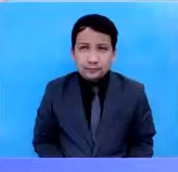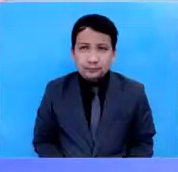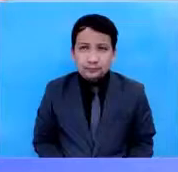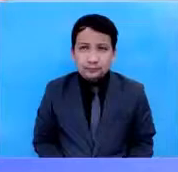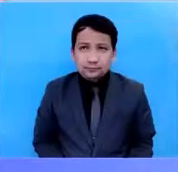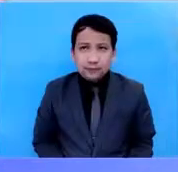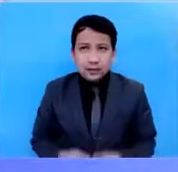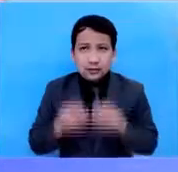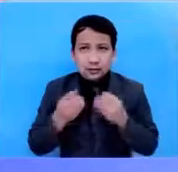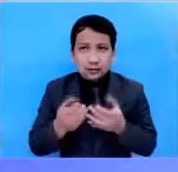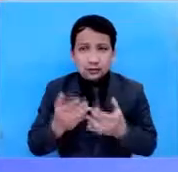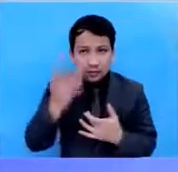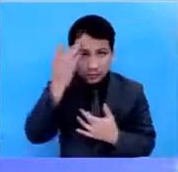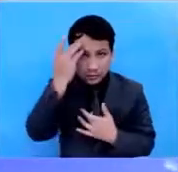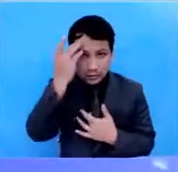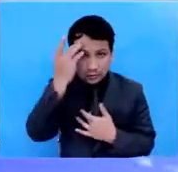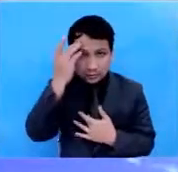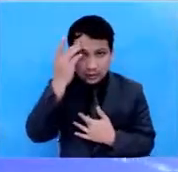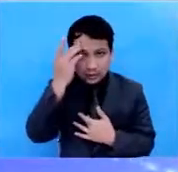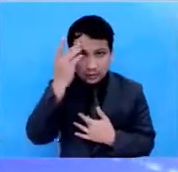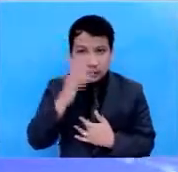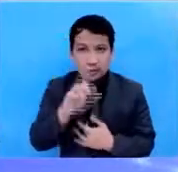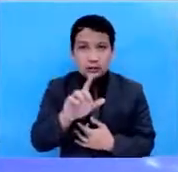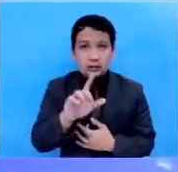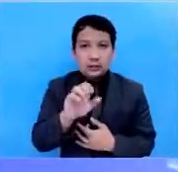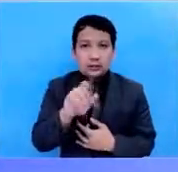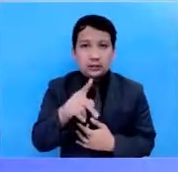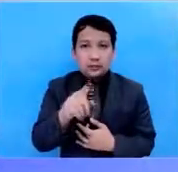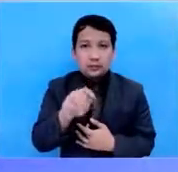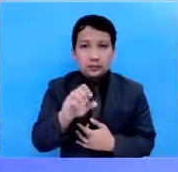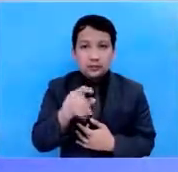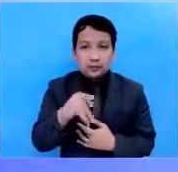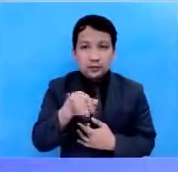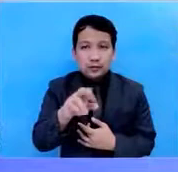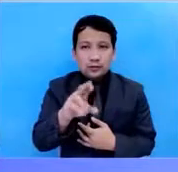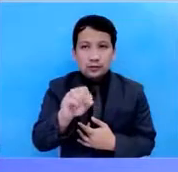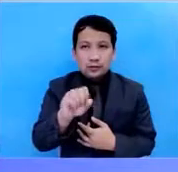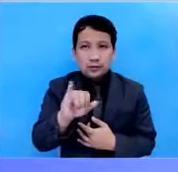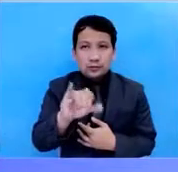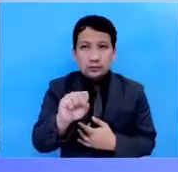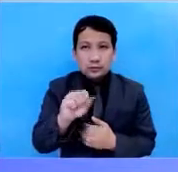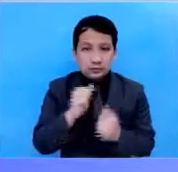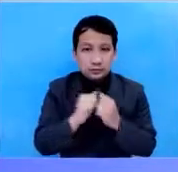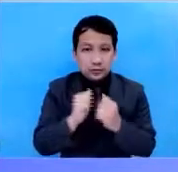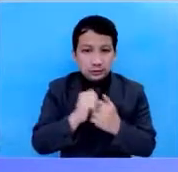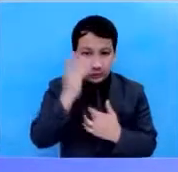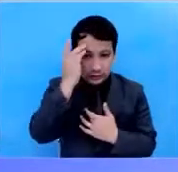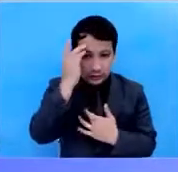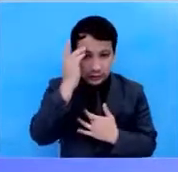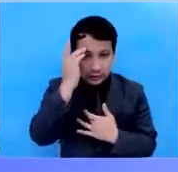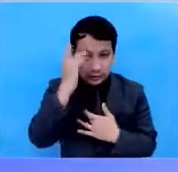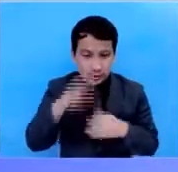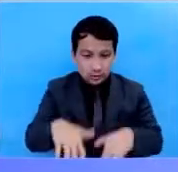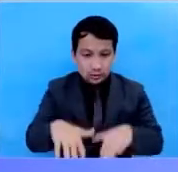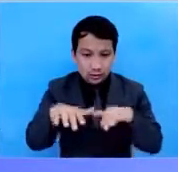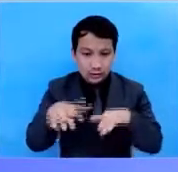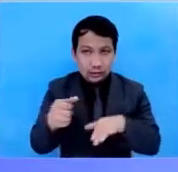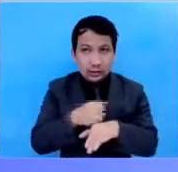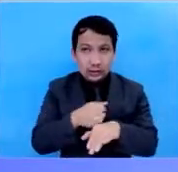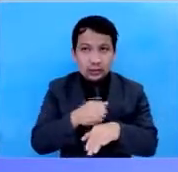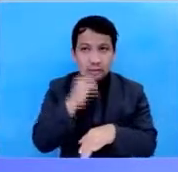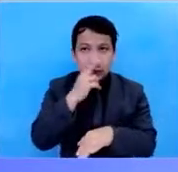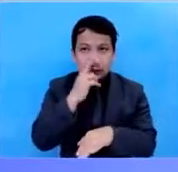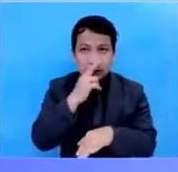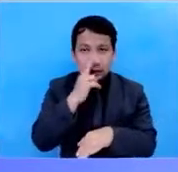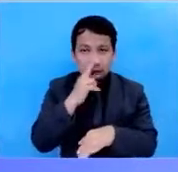Dumarami ang mga kaso ng leptospirosis sa bansa kasunod ng mga pagbaha. Umabot na sa mahigit 200 na ang namatay.